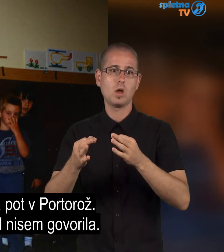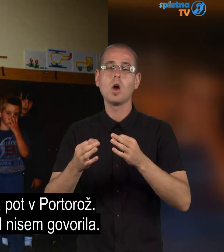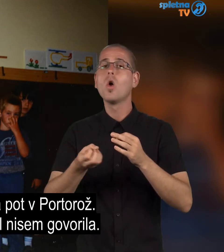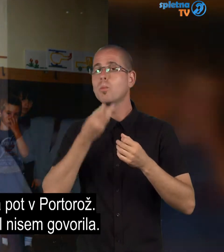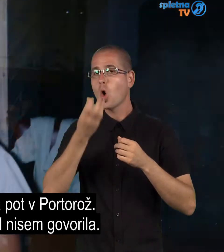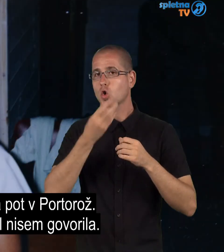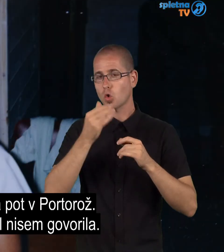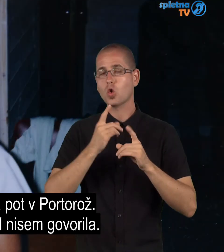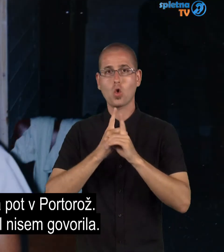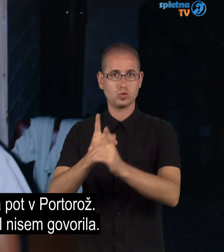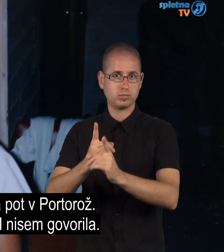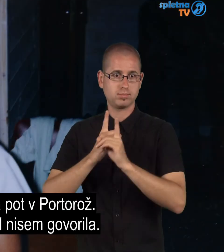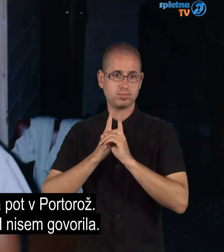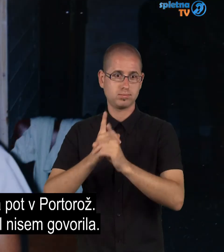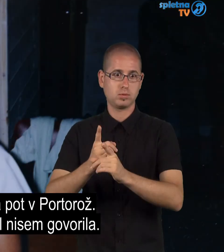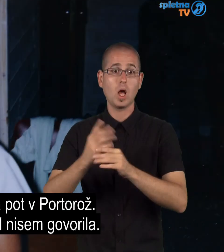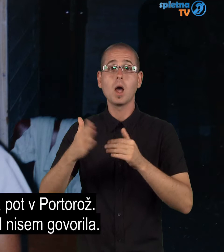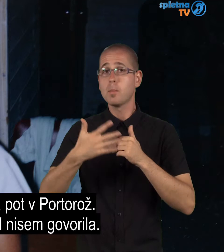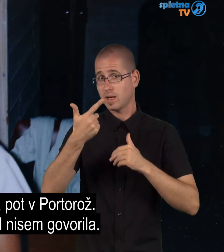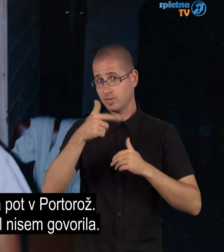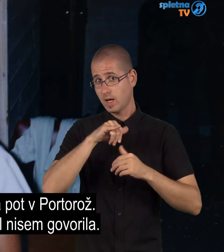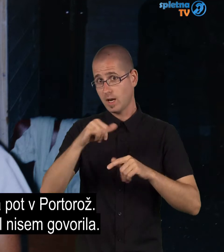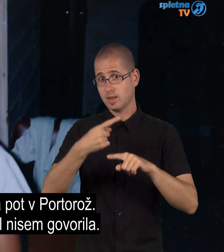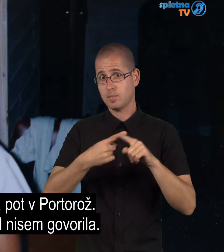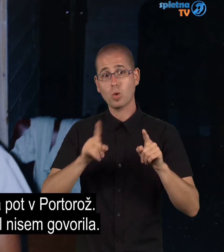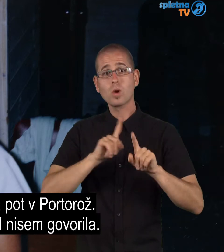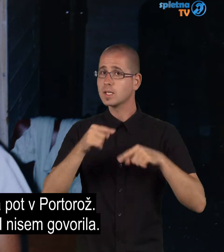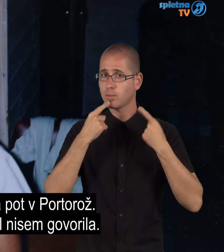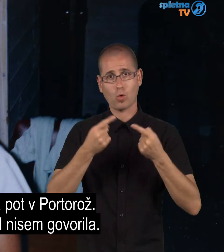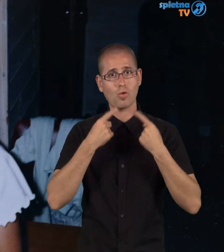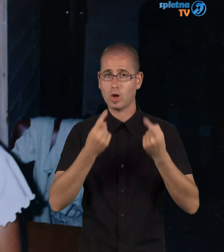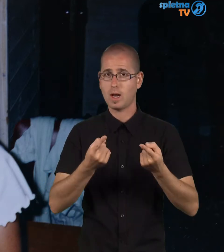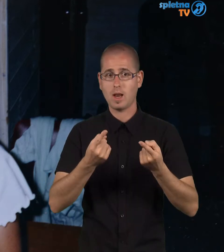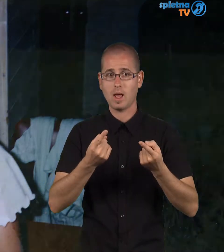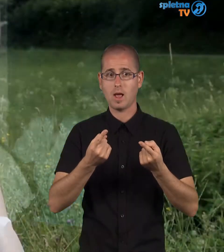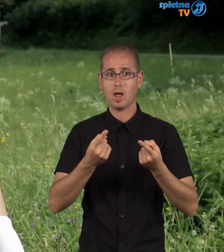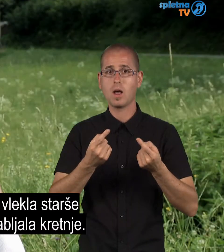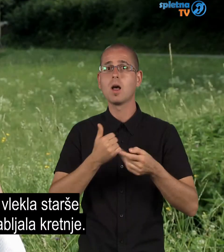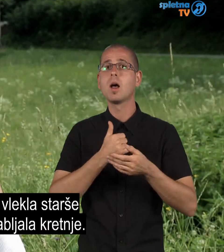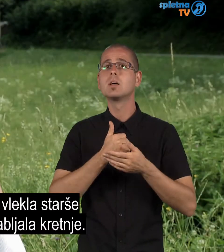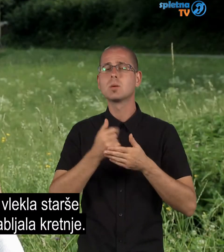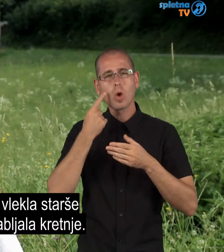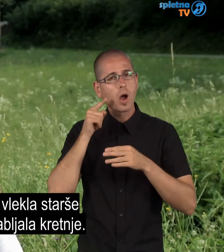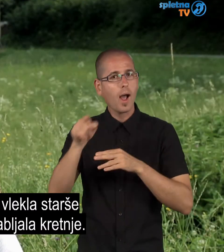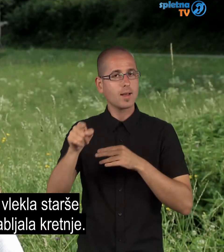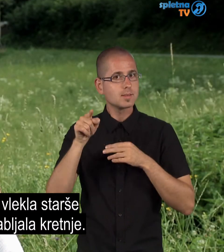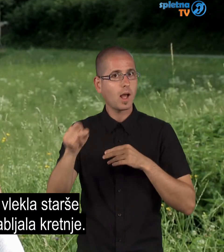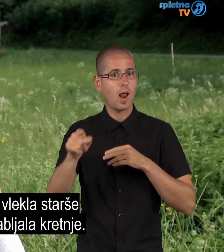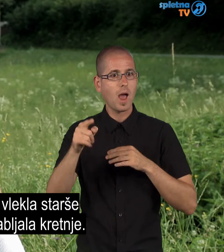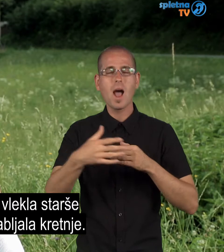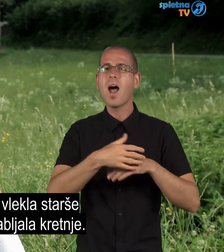v Portorož. Pri 2 letih in pol nisem govorila, sem